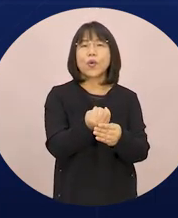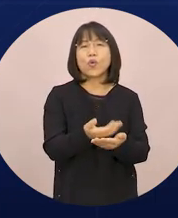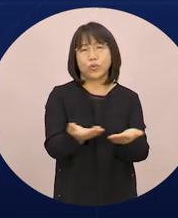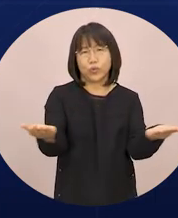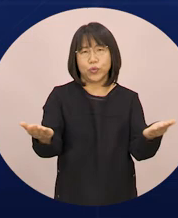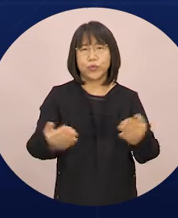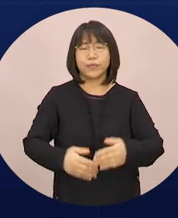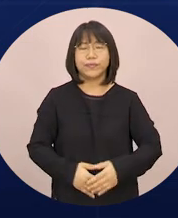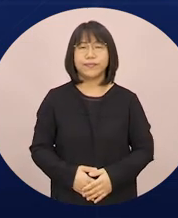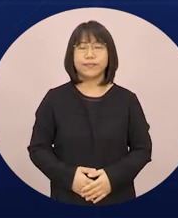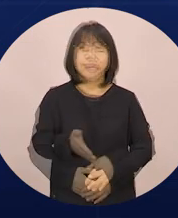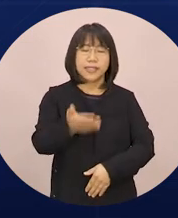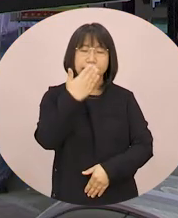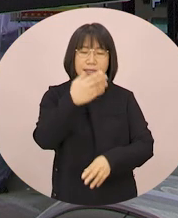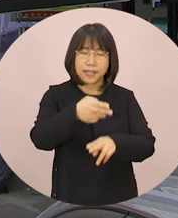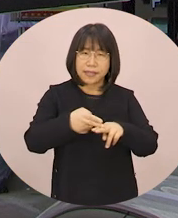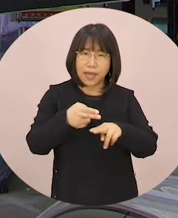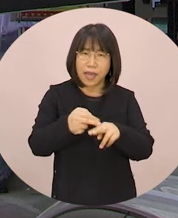수 있습니다.